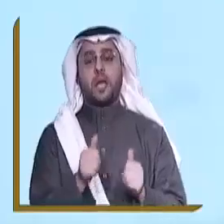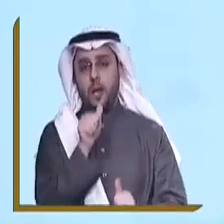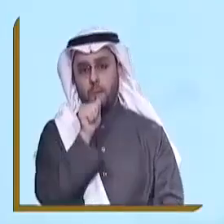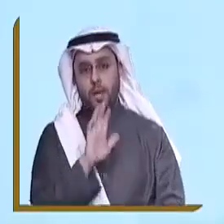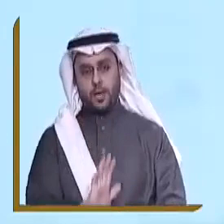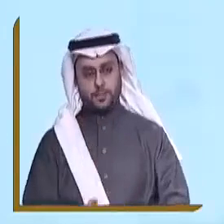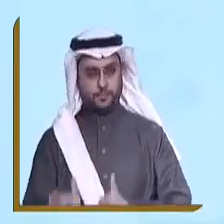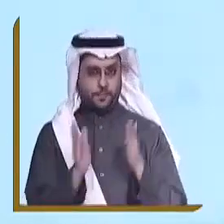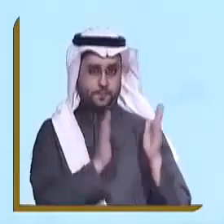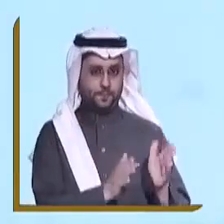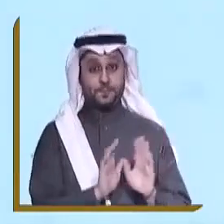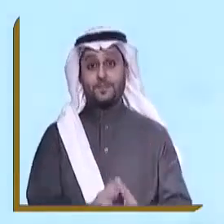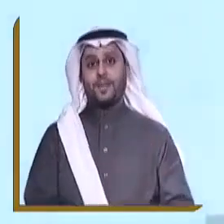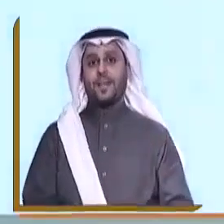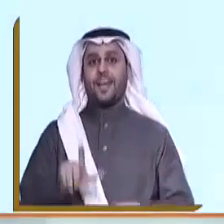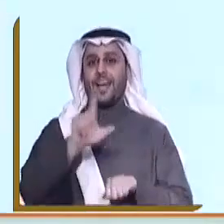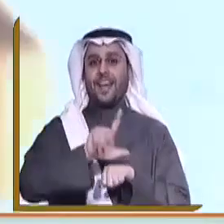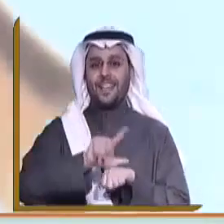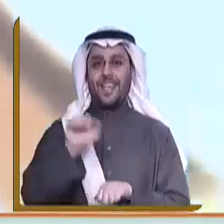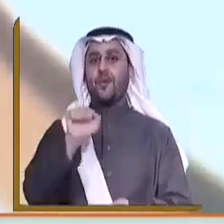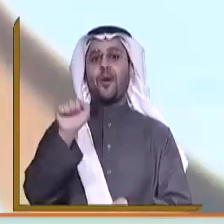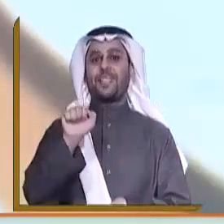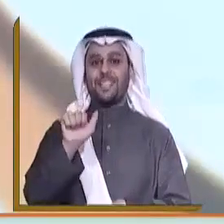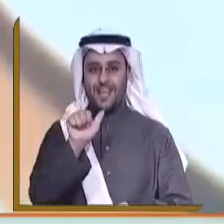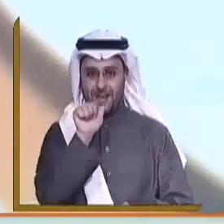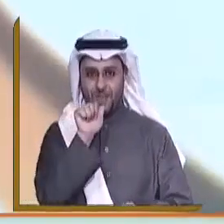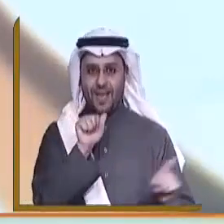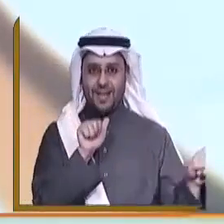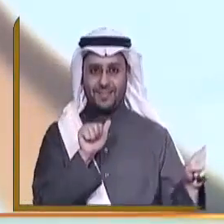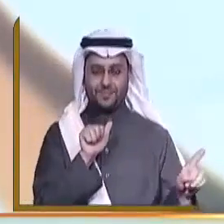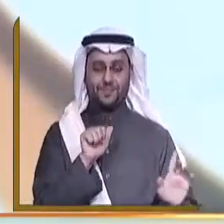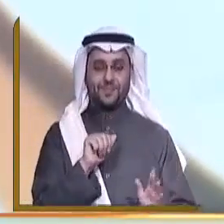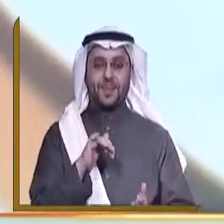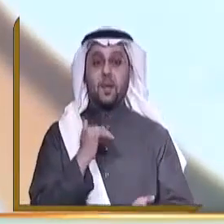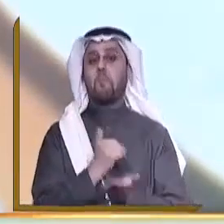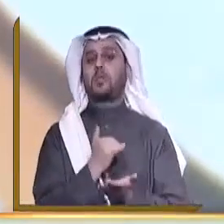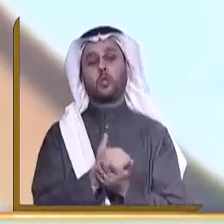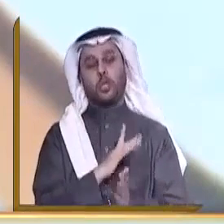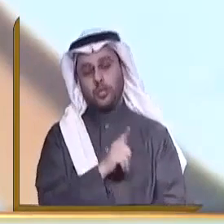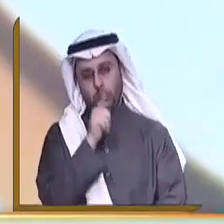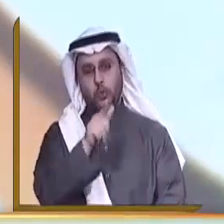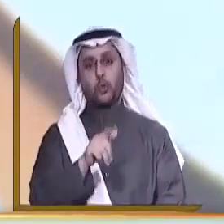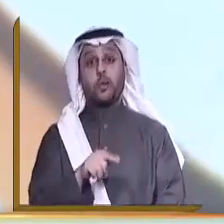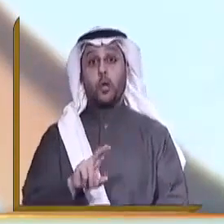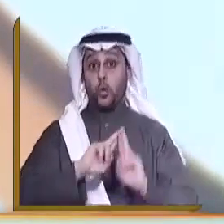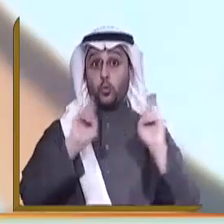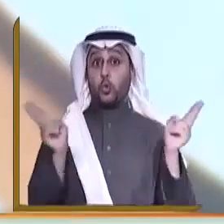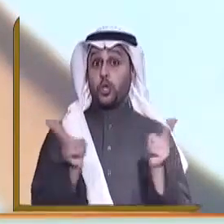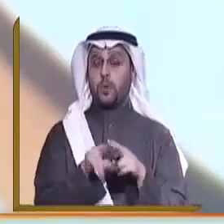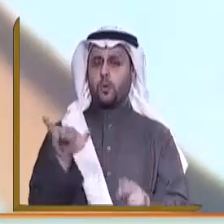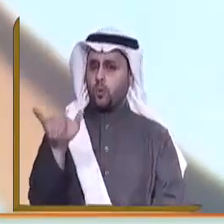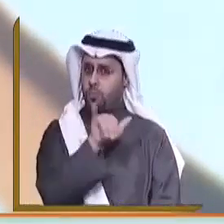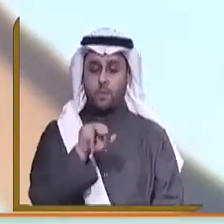للمياه هذا واكد رئيس المؤسسه العامه للرا المكلف المهندس محمد بو حيد ان المؤتمر سيبحث